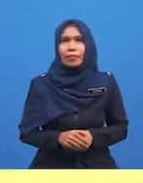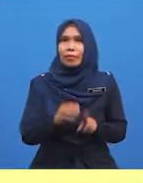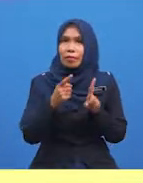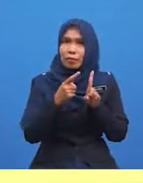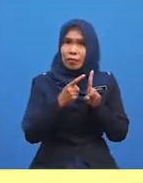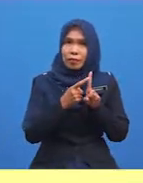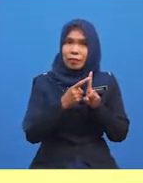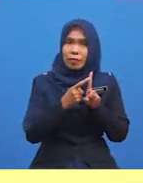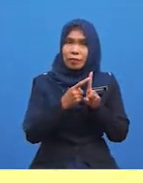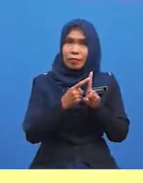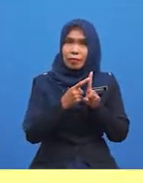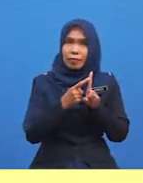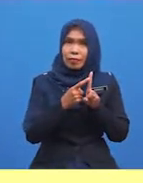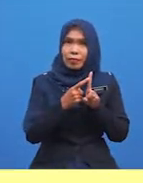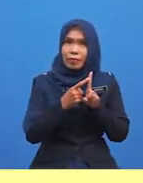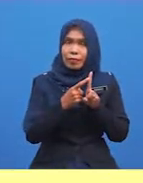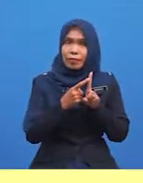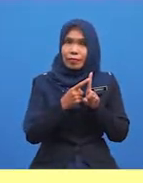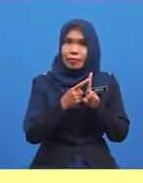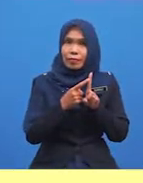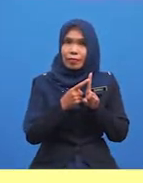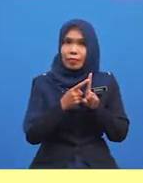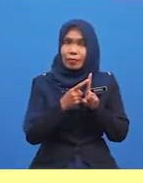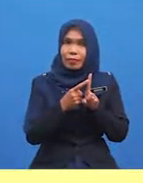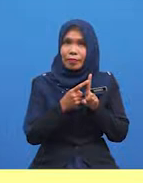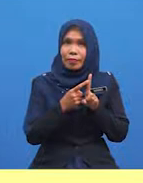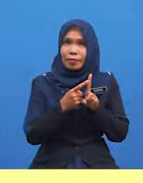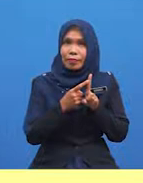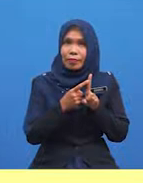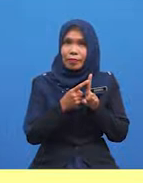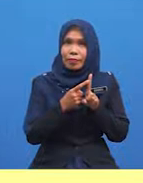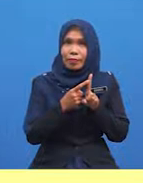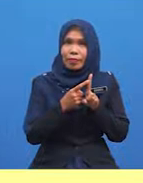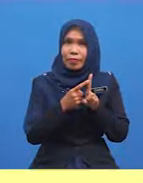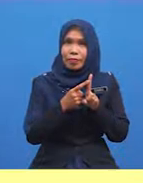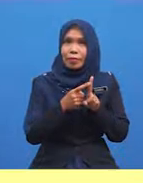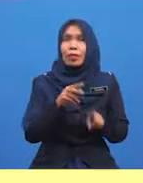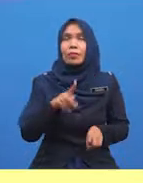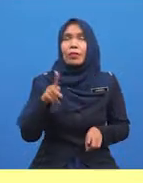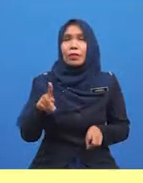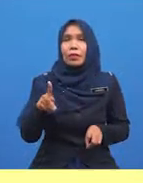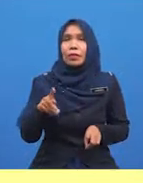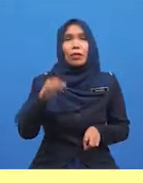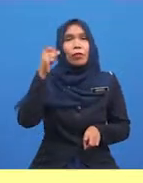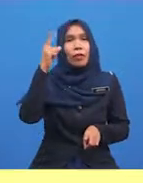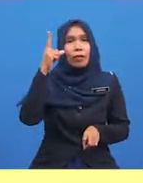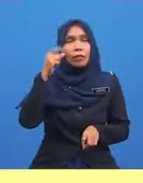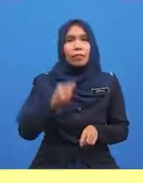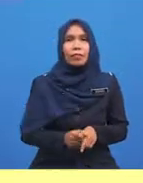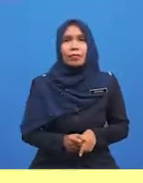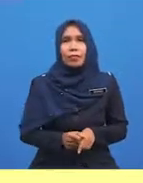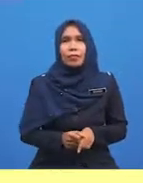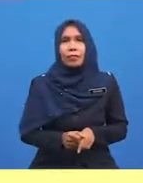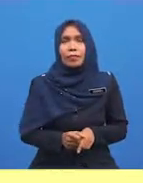Pertama, dalam konsep demokrasi berparlimen, pelajar perlu memahami